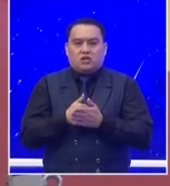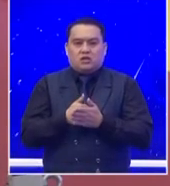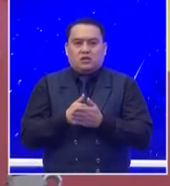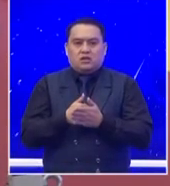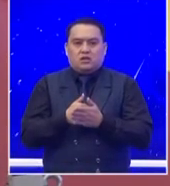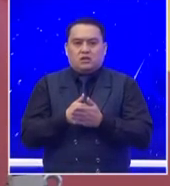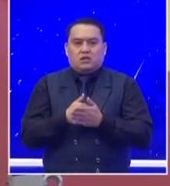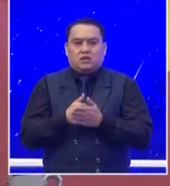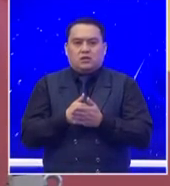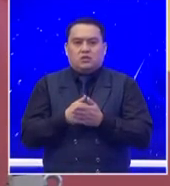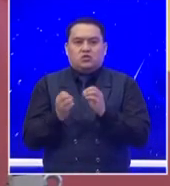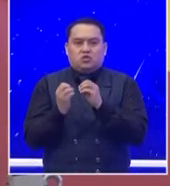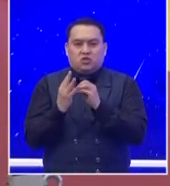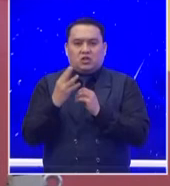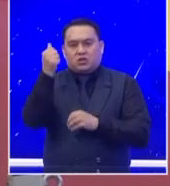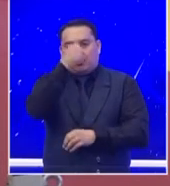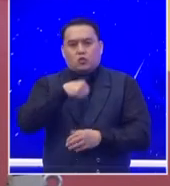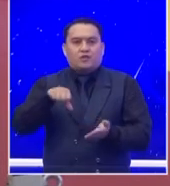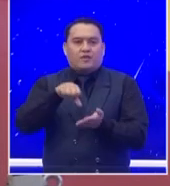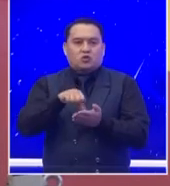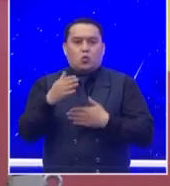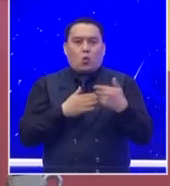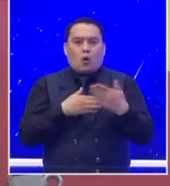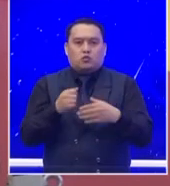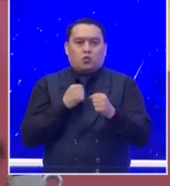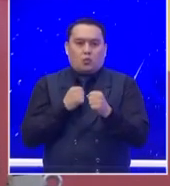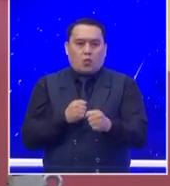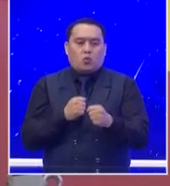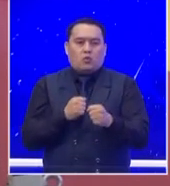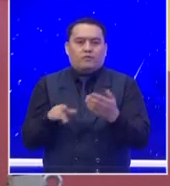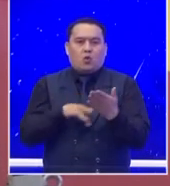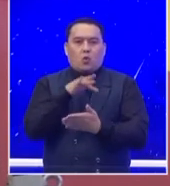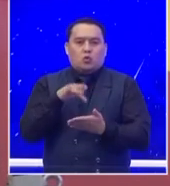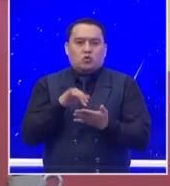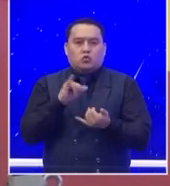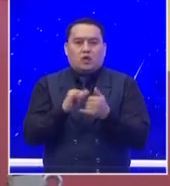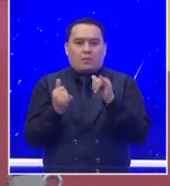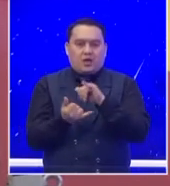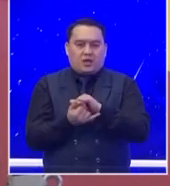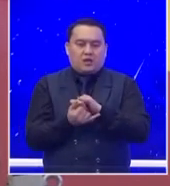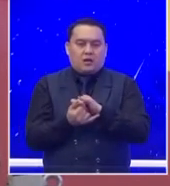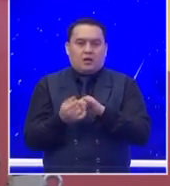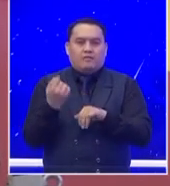в 2014 году я выступал по рукопашному бою в городе Ускамани, занял